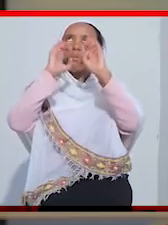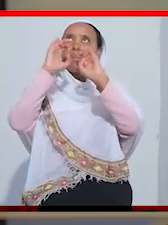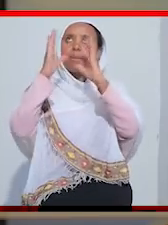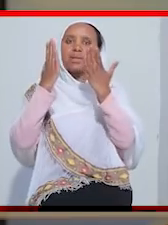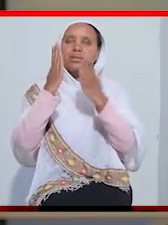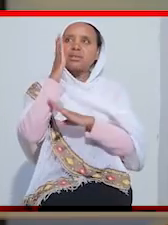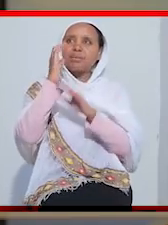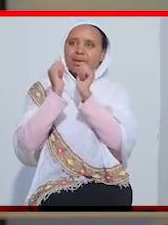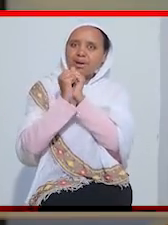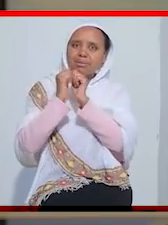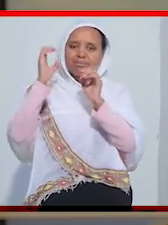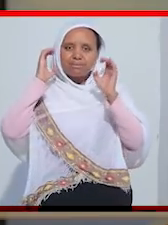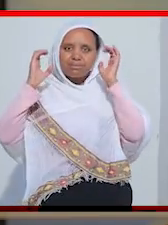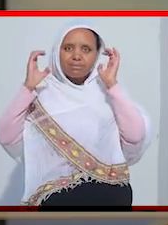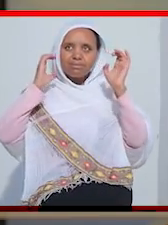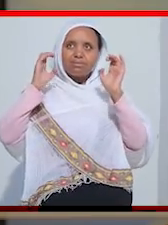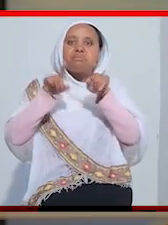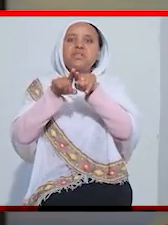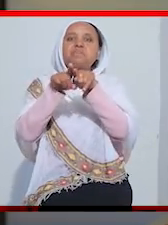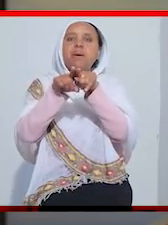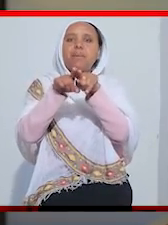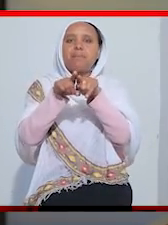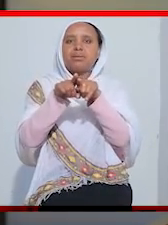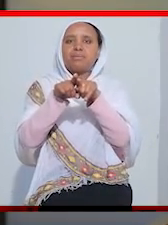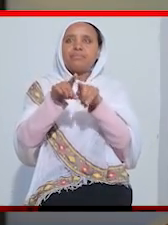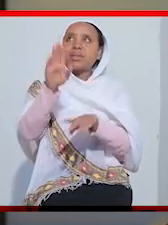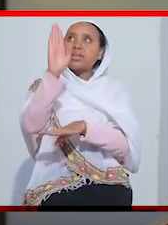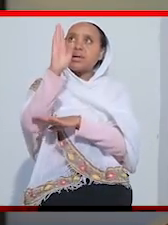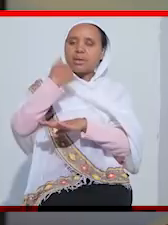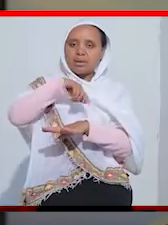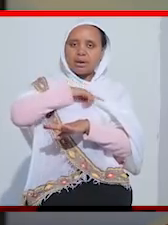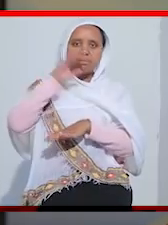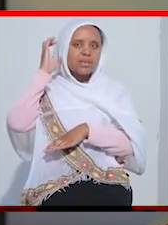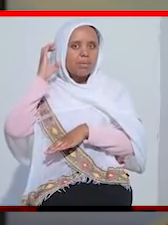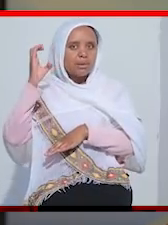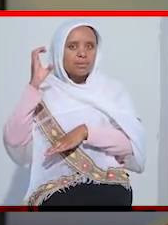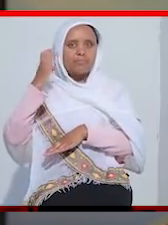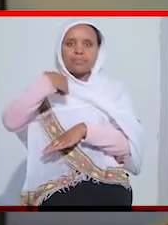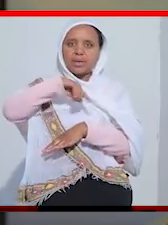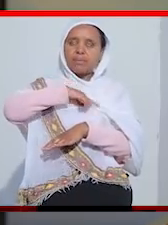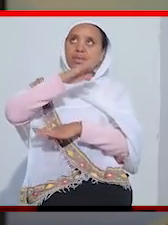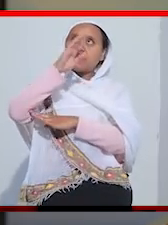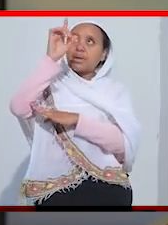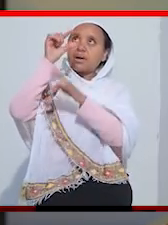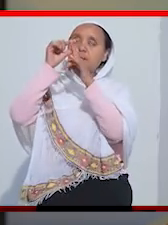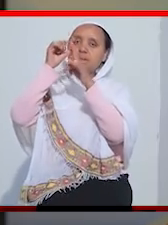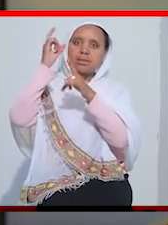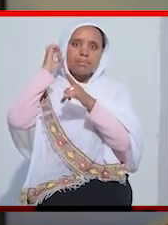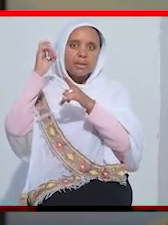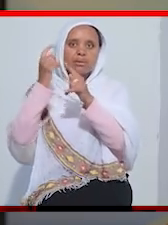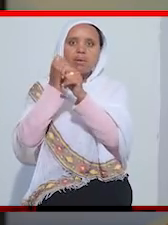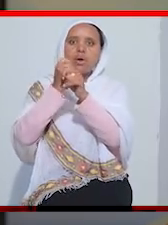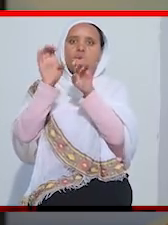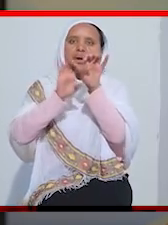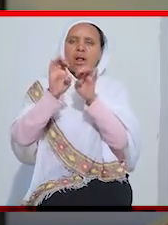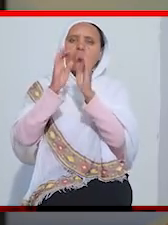ጋር የምንግባባባት ከእግዚአብሔር ጋር የምንደማመጥ የምንስማማባት እግዚአብሔር እኛን የሚሰማን እኛም የእግዚአብሔርን ቃል